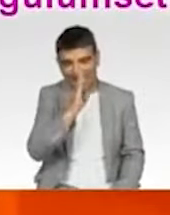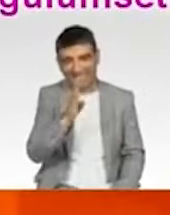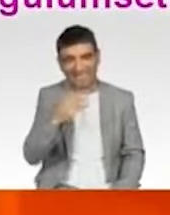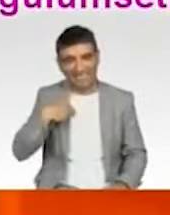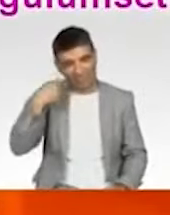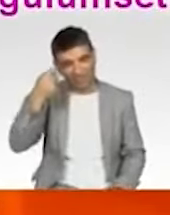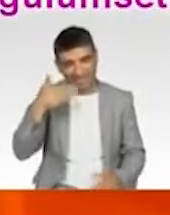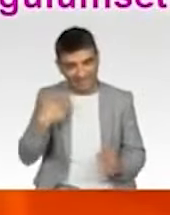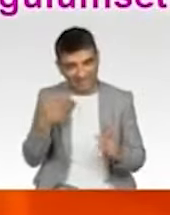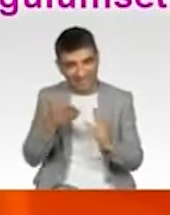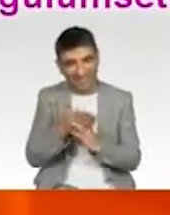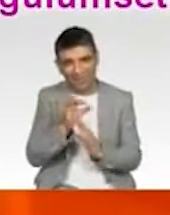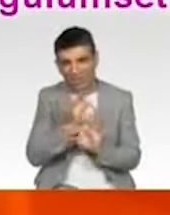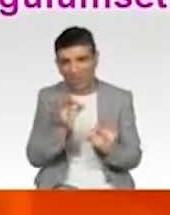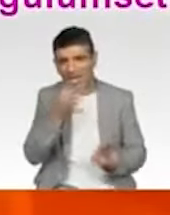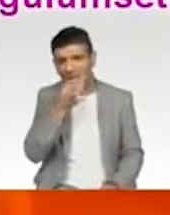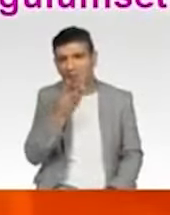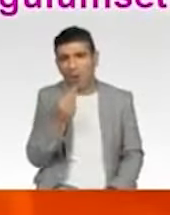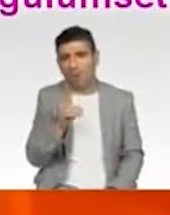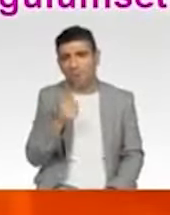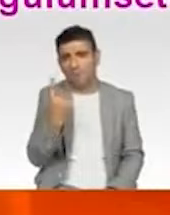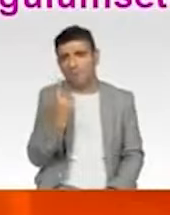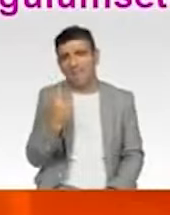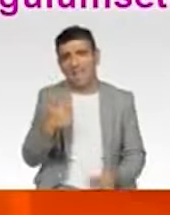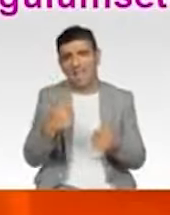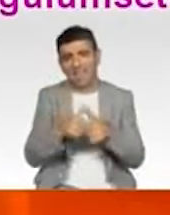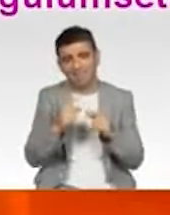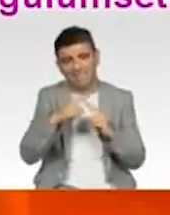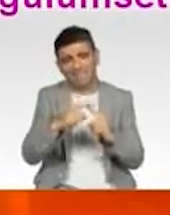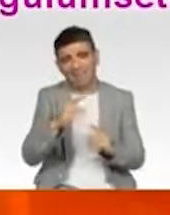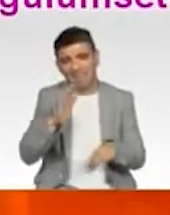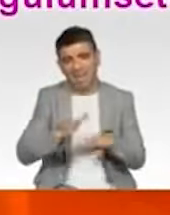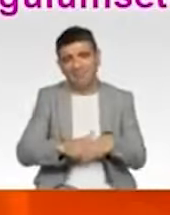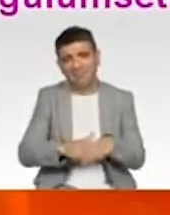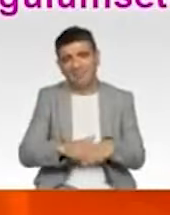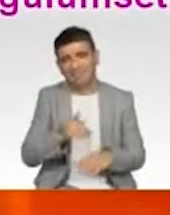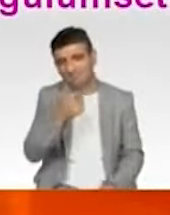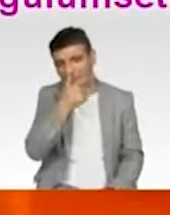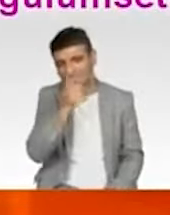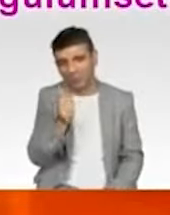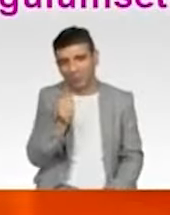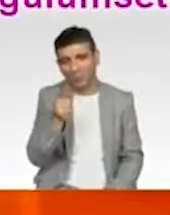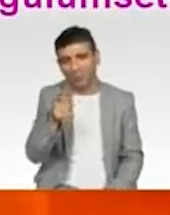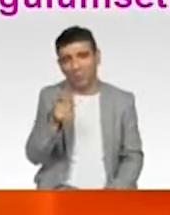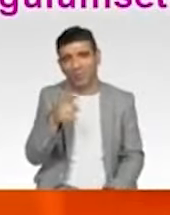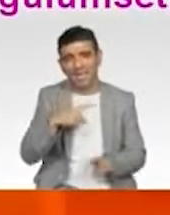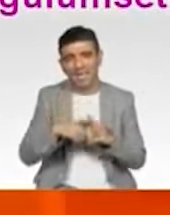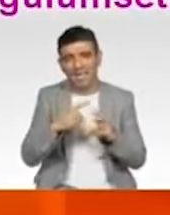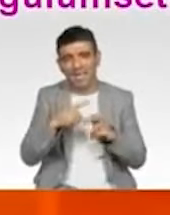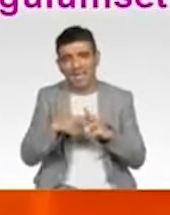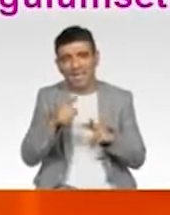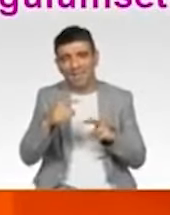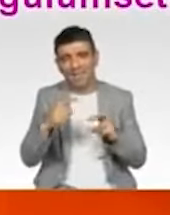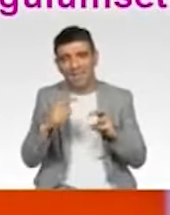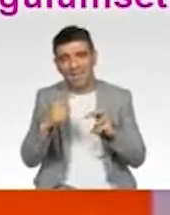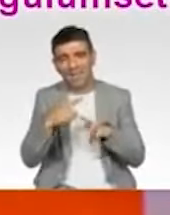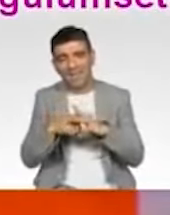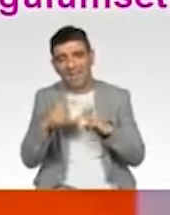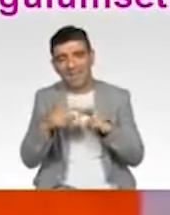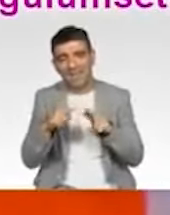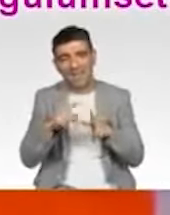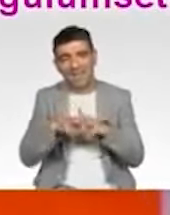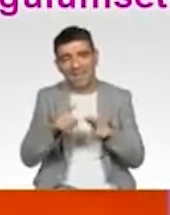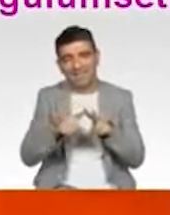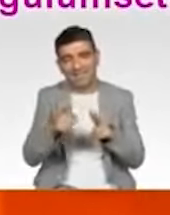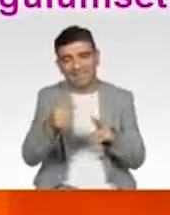gidip... Hiç haber olmadan muhteşem bir evlilik teklifi yapmıştım. Evet. Belki onu perşembe günü Ece Erken'le işim konuk olacak. Evet.